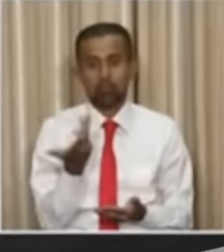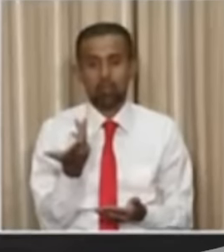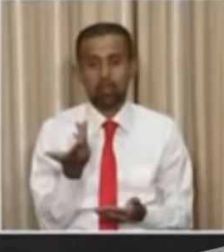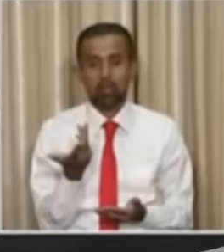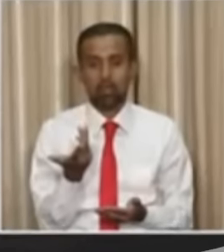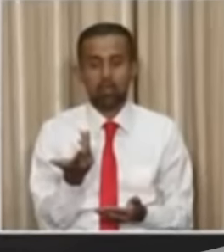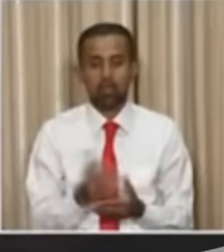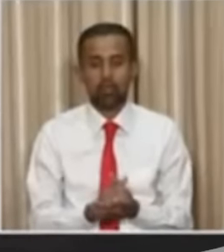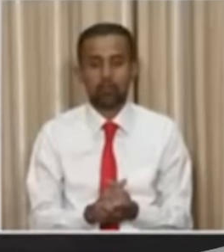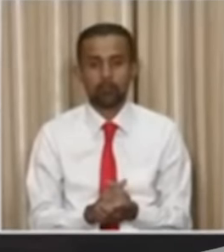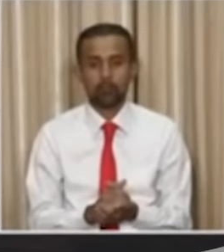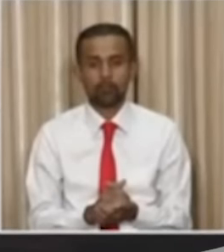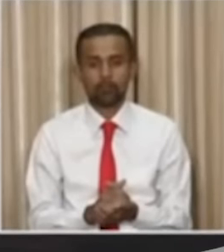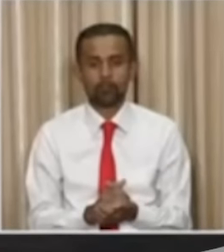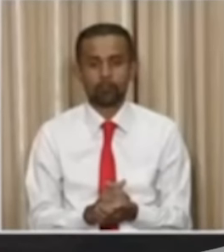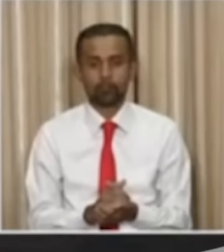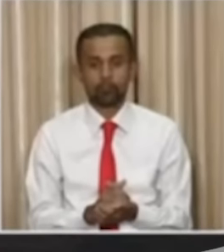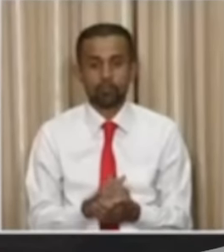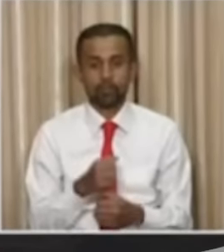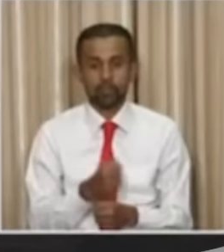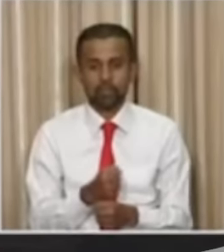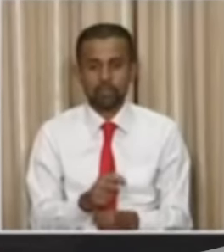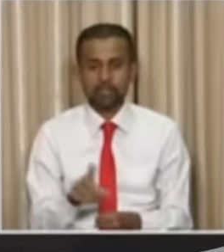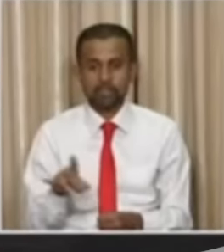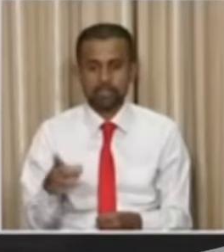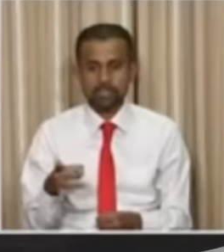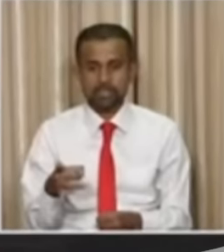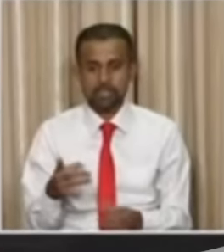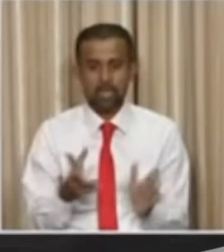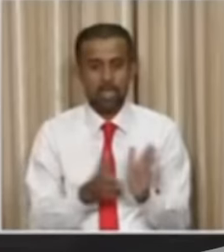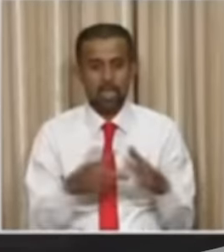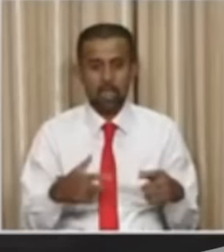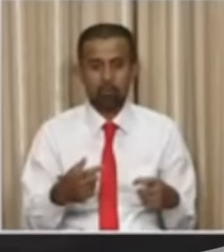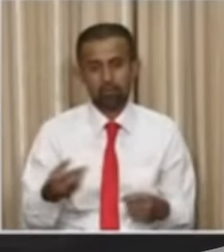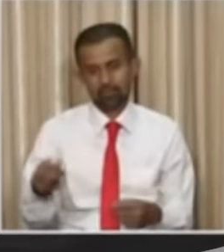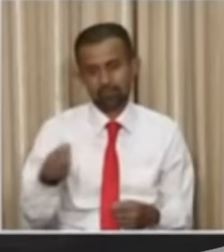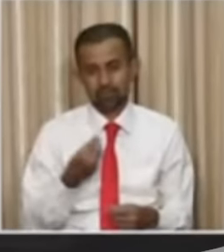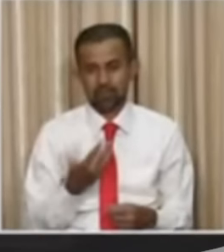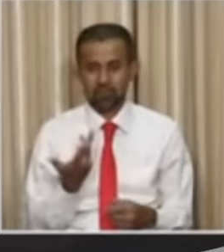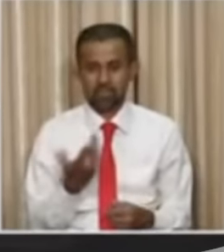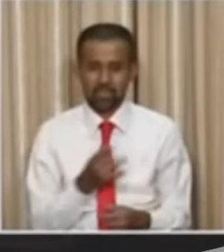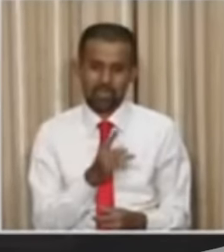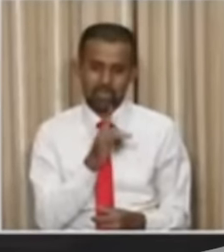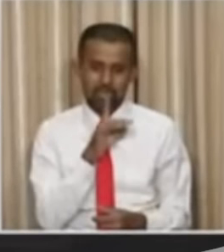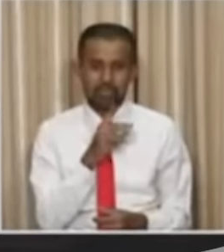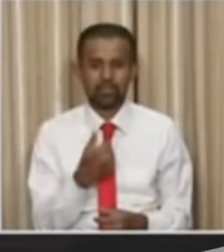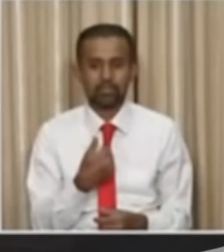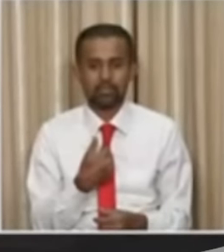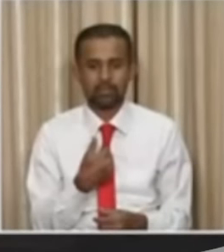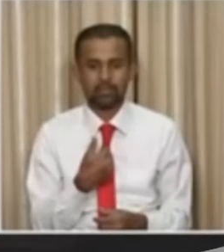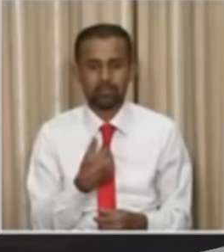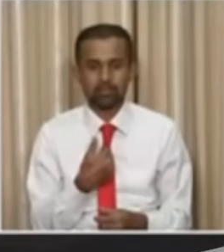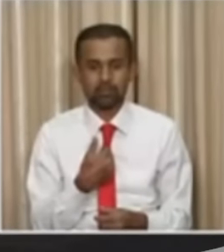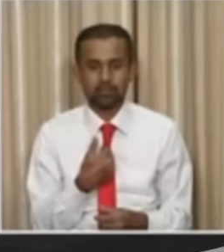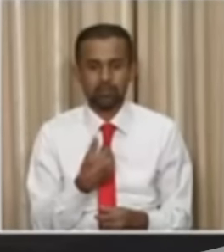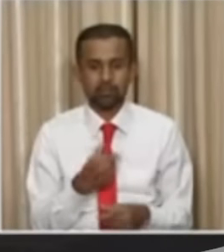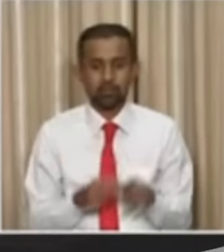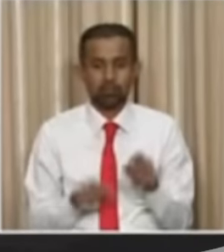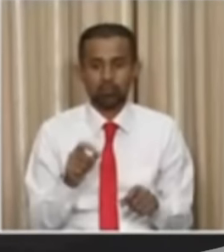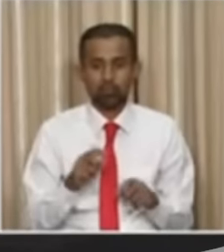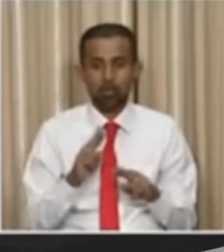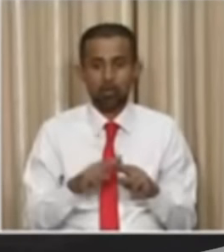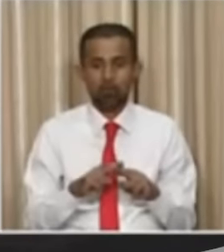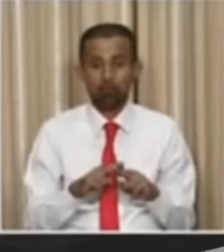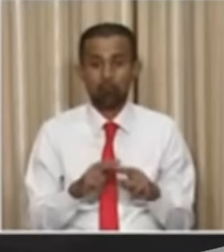වෙලා තියෙනවා. ග්‍රෑම් 100ක් කඩේට ගිහිල්ලා එළවලු කඩෙන් ඉල්ලන්න බෑ. ලැජ්ජයි. ගොඩක් අය දැන් ෆුඩ් සිටියට